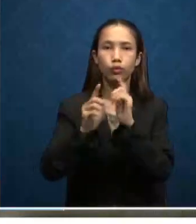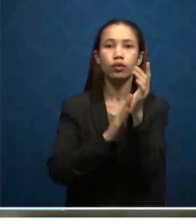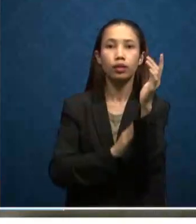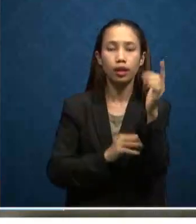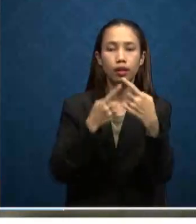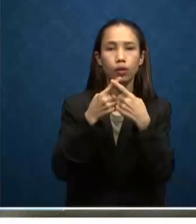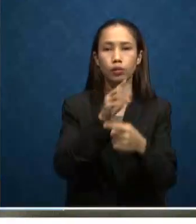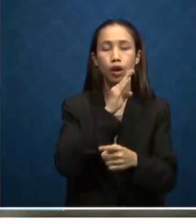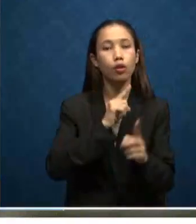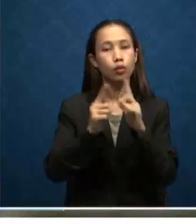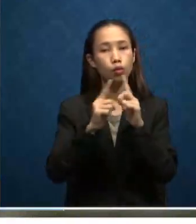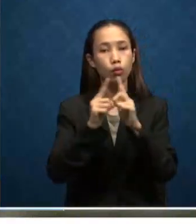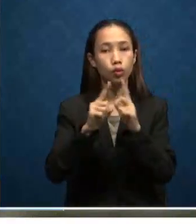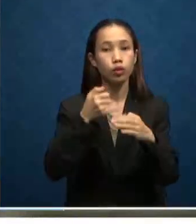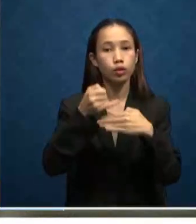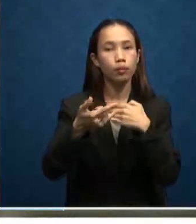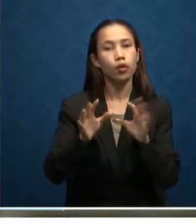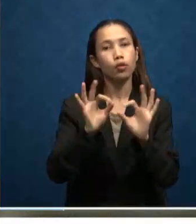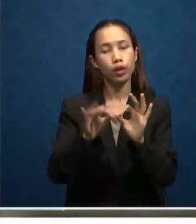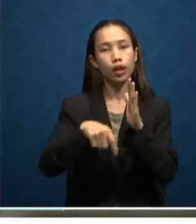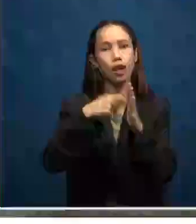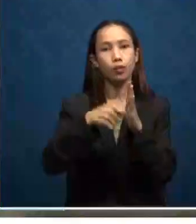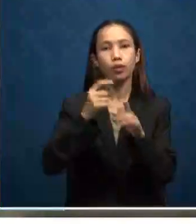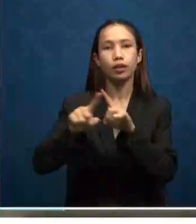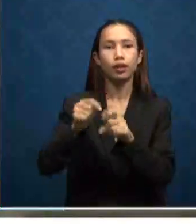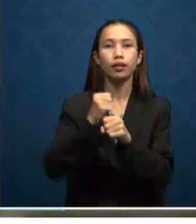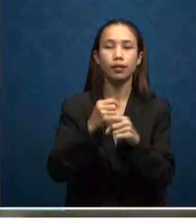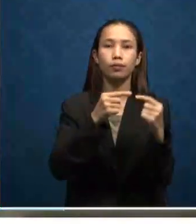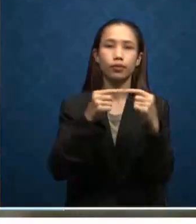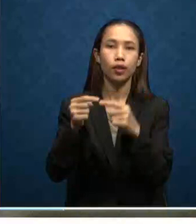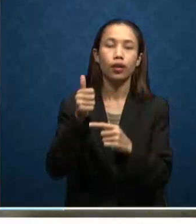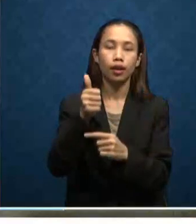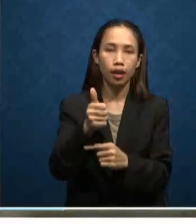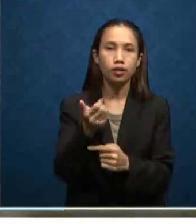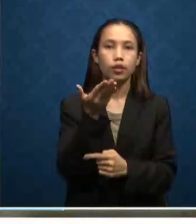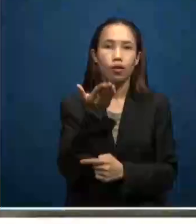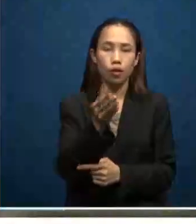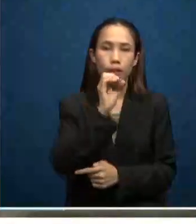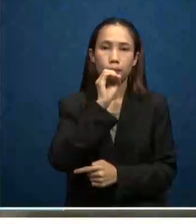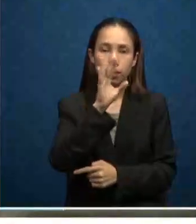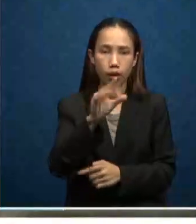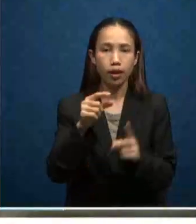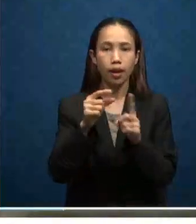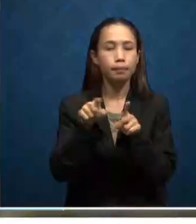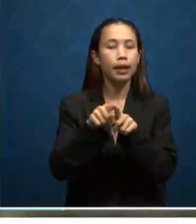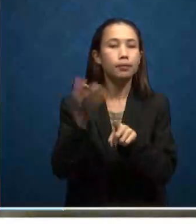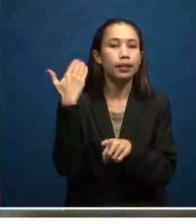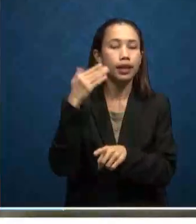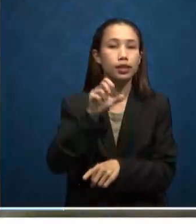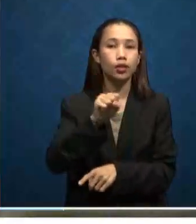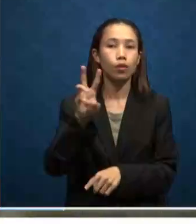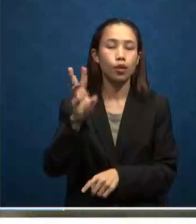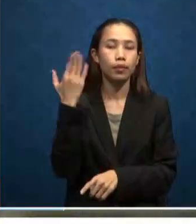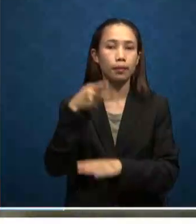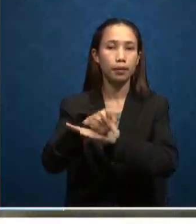มื่อรับฟังแล้วก็มีเหตุมีผลที่สามารถเดินต่อไปได้จึงขออนุญาตยืนยันคำกล่าวของท่านเสรีประธานกรรม